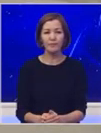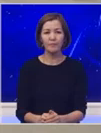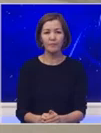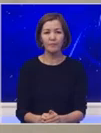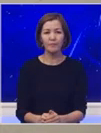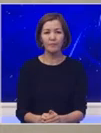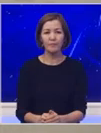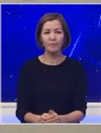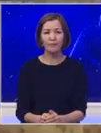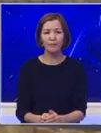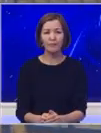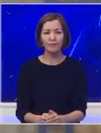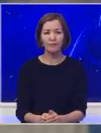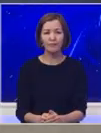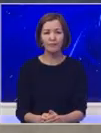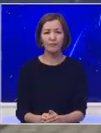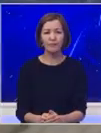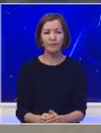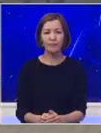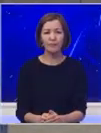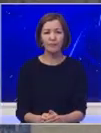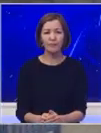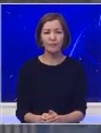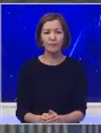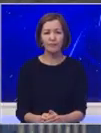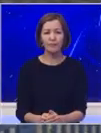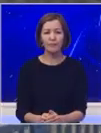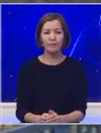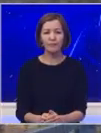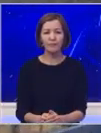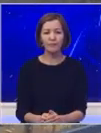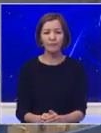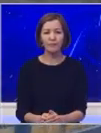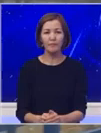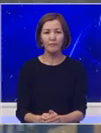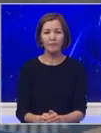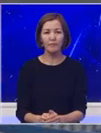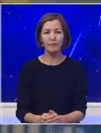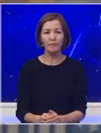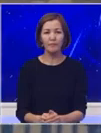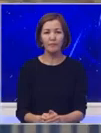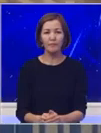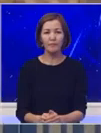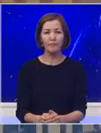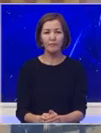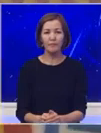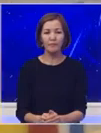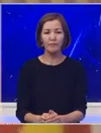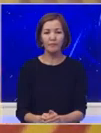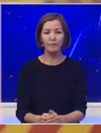Один из бойцов ранен, но все равно пытается уйти. Здесь выход группы быстрого